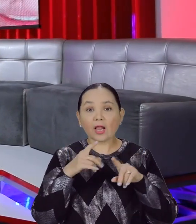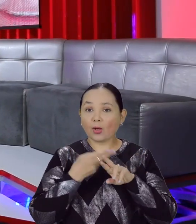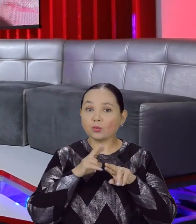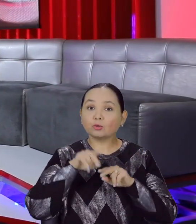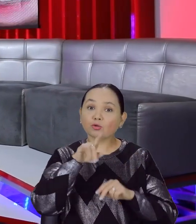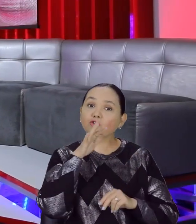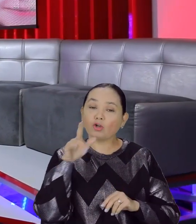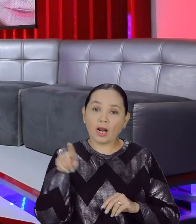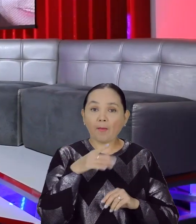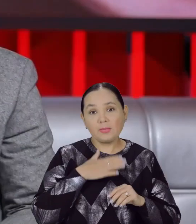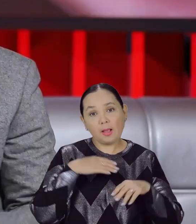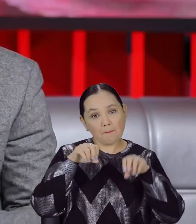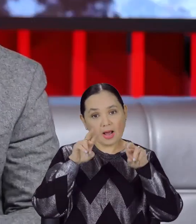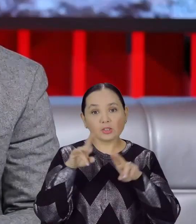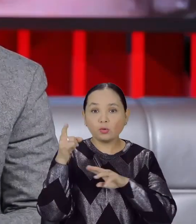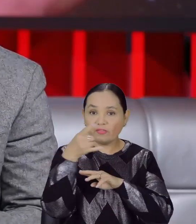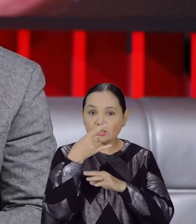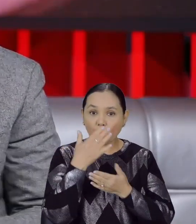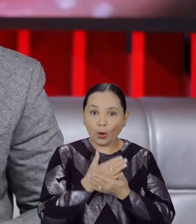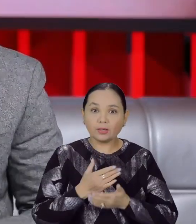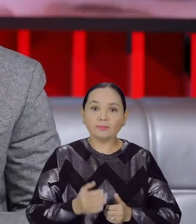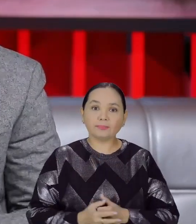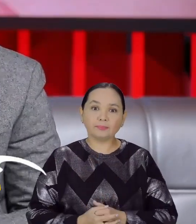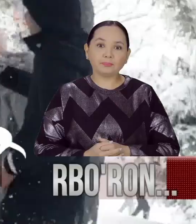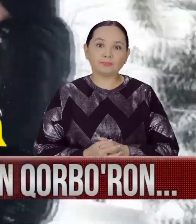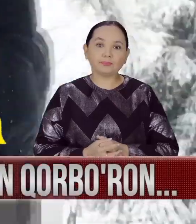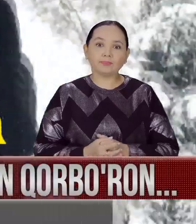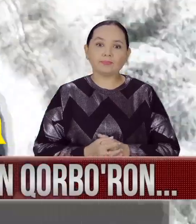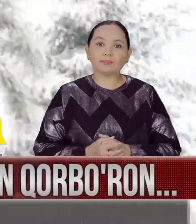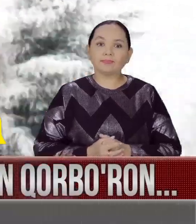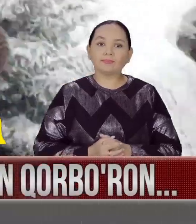shu jarayonlardan bizda maxsus video bor.